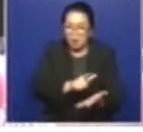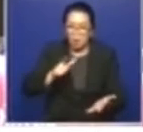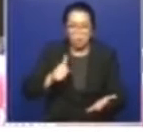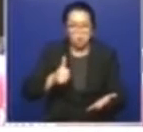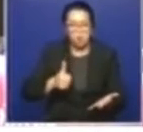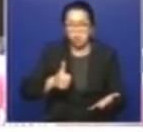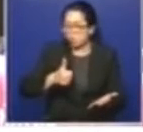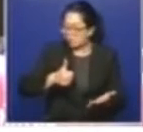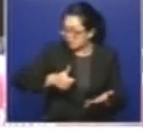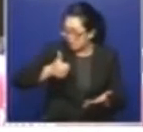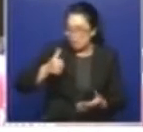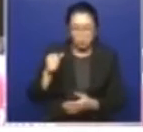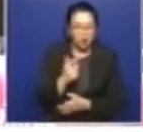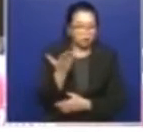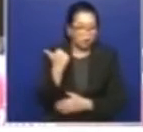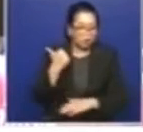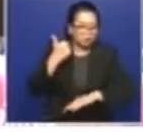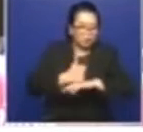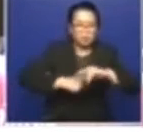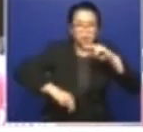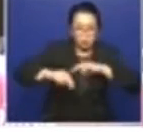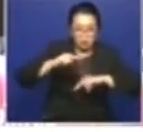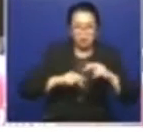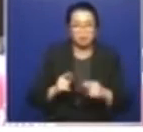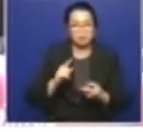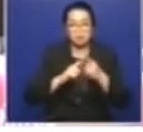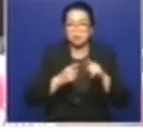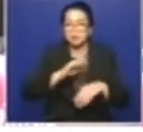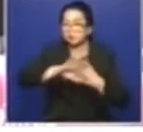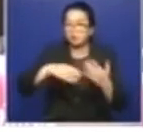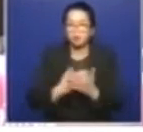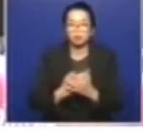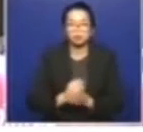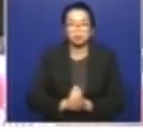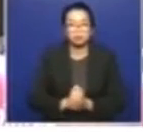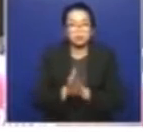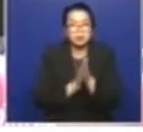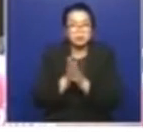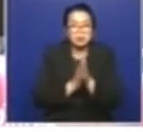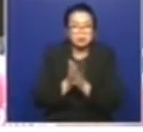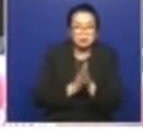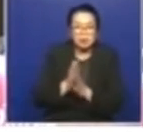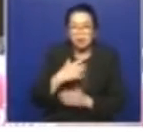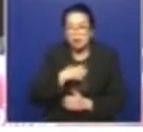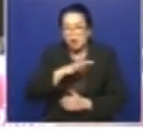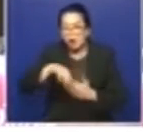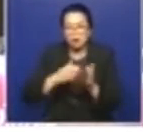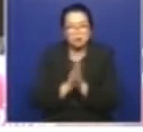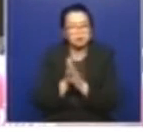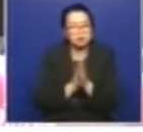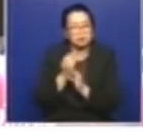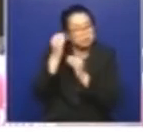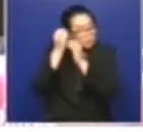ะเพราะเพื่อนในประเทศคนกำลังหิวโหยไร้ความหวังสิ้นหวัง